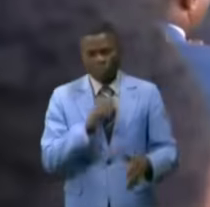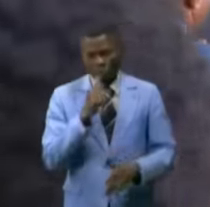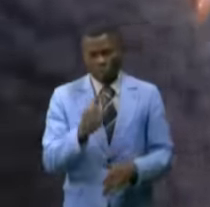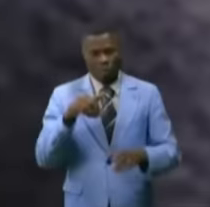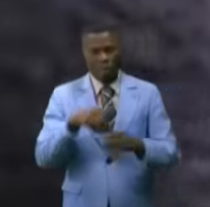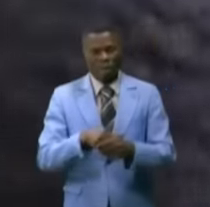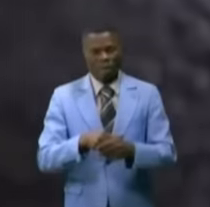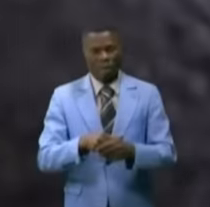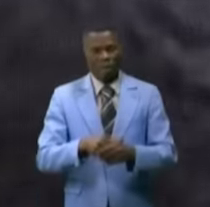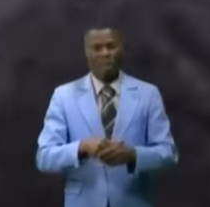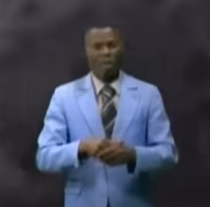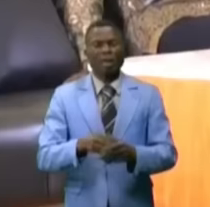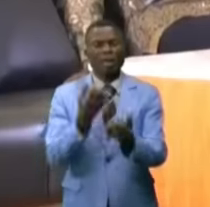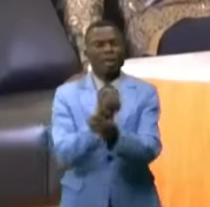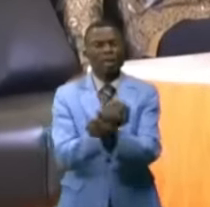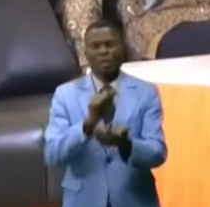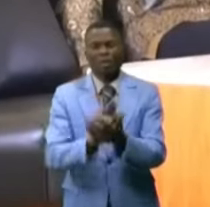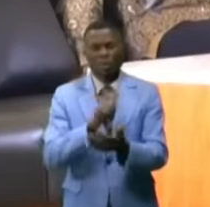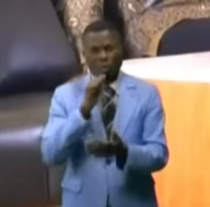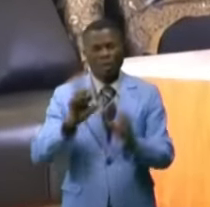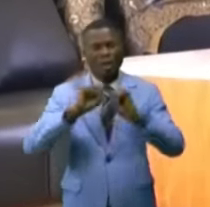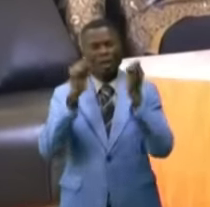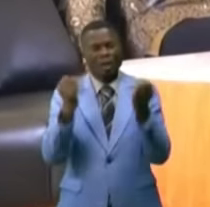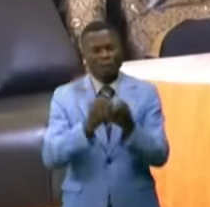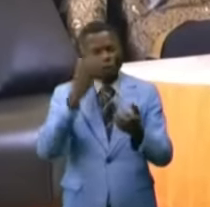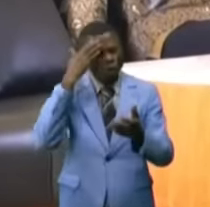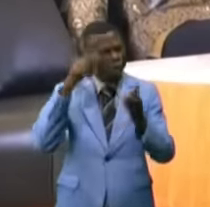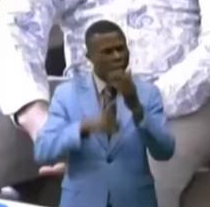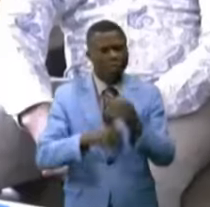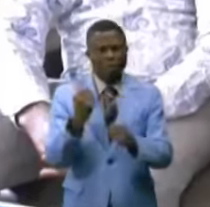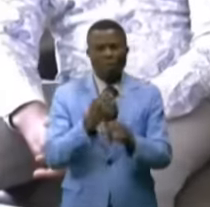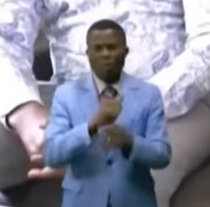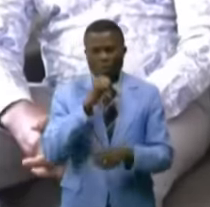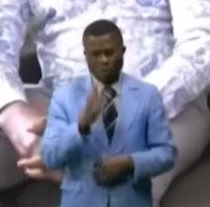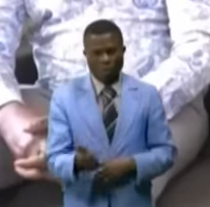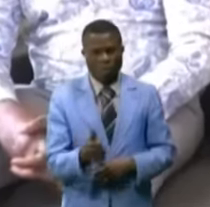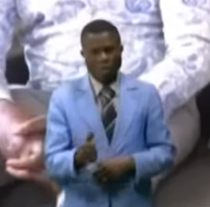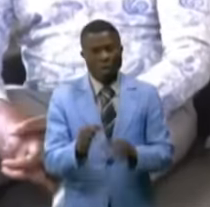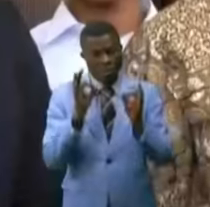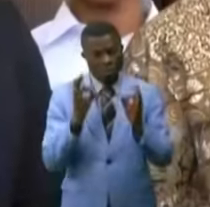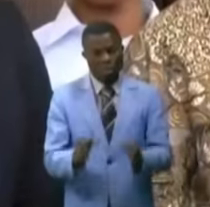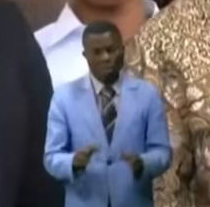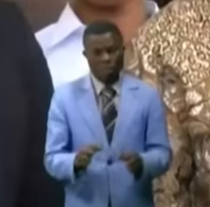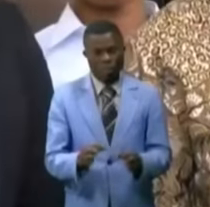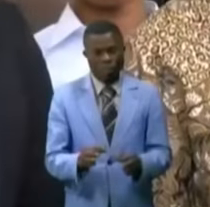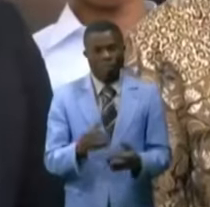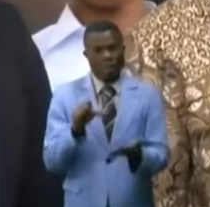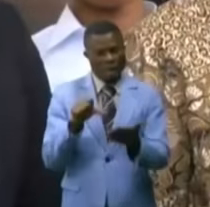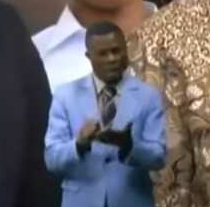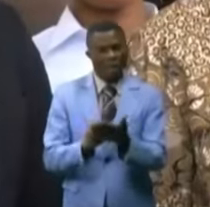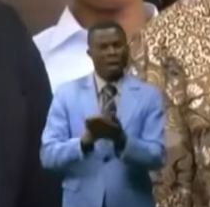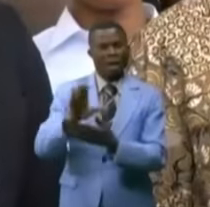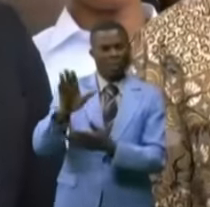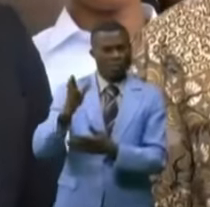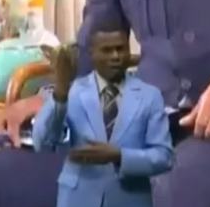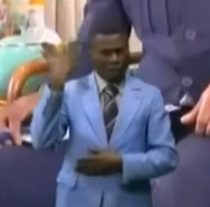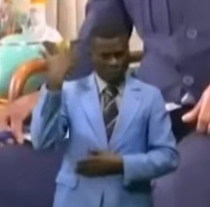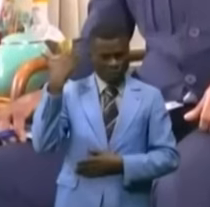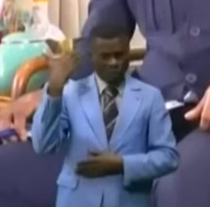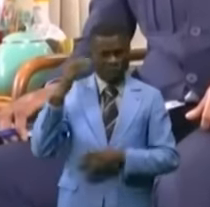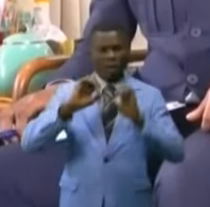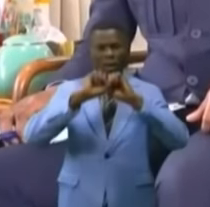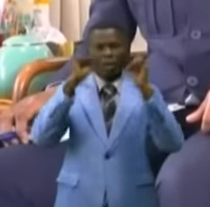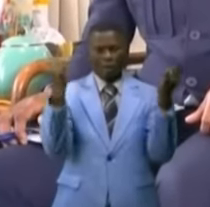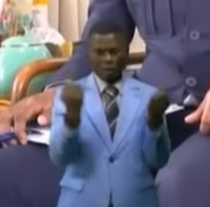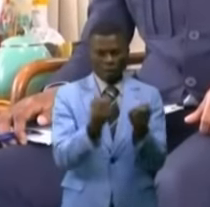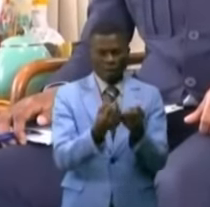niveau de la RSP, on ne s'est pas répertorié la société Thomas Mining, malgré qu'il y a eu des correspondances entre la